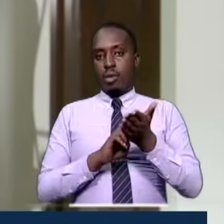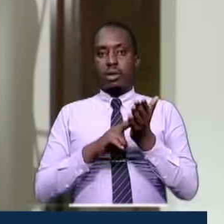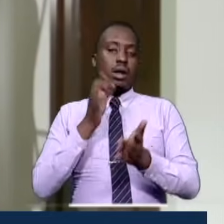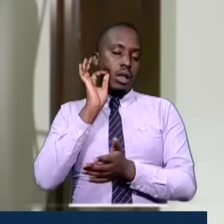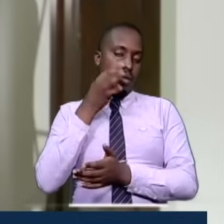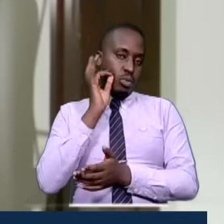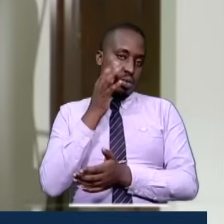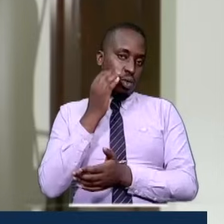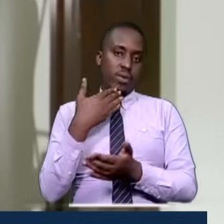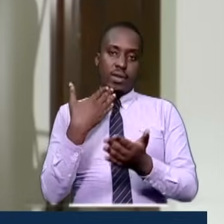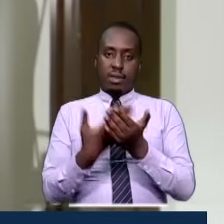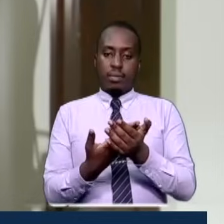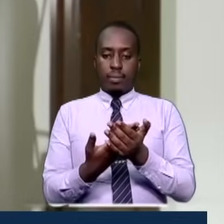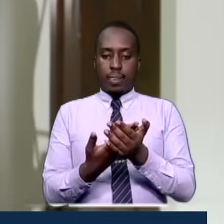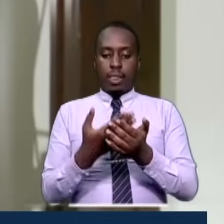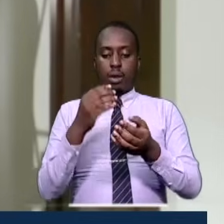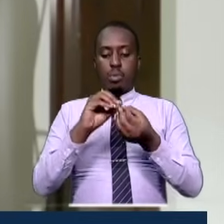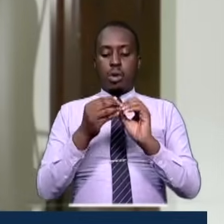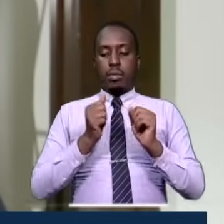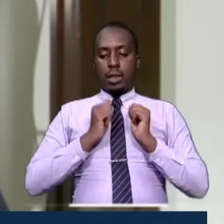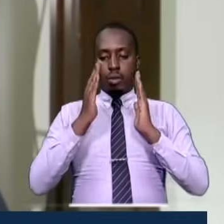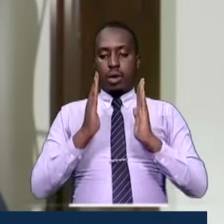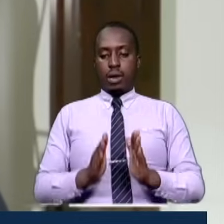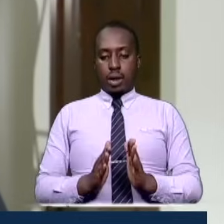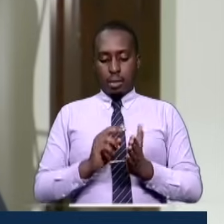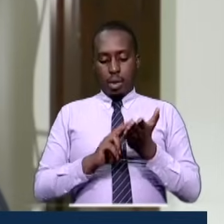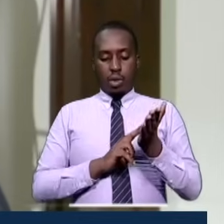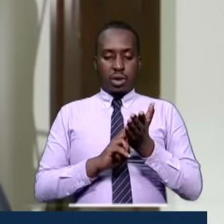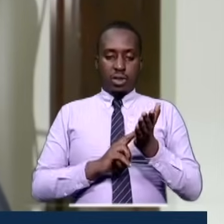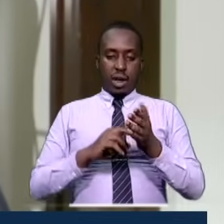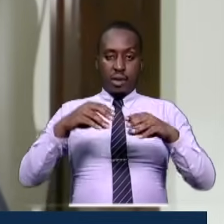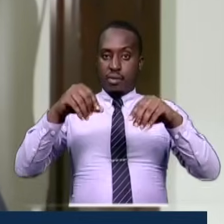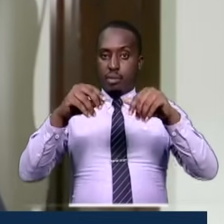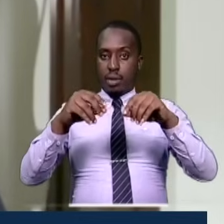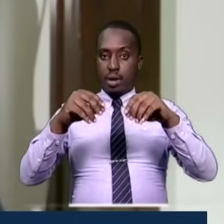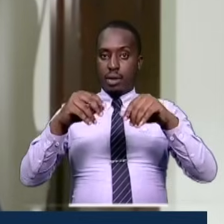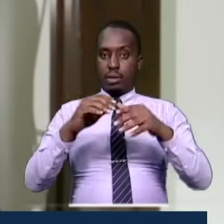imbuto nziza umubare w'abanyarwanda bakoresha ifumbire